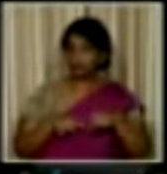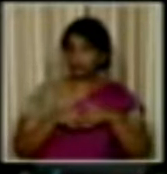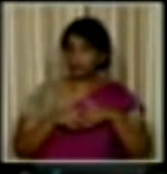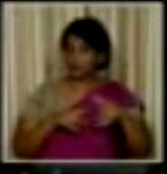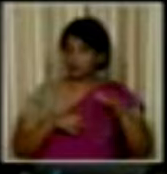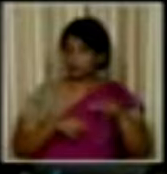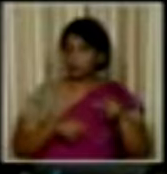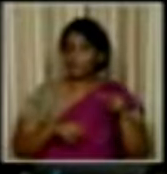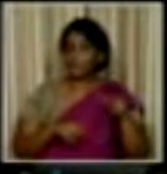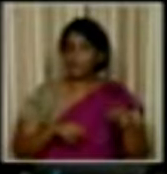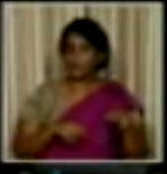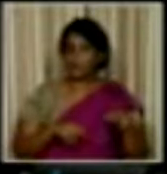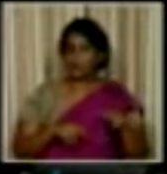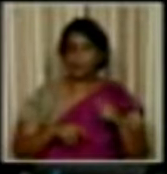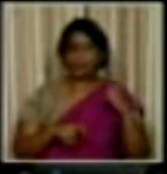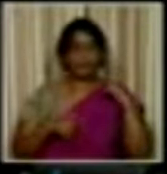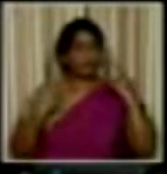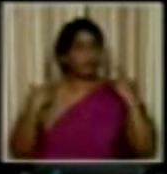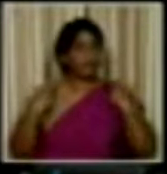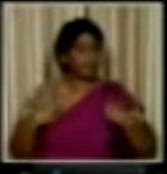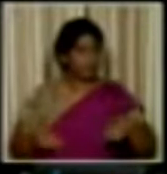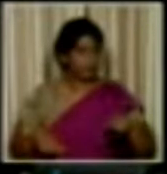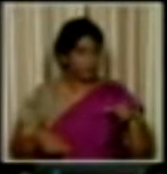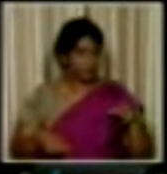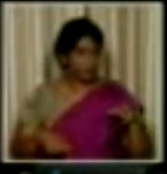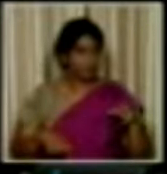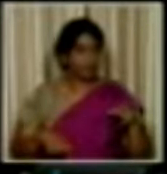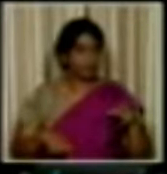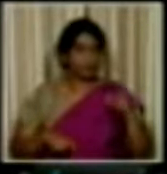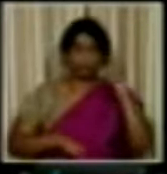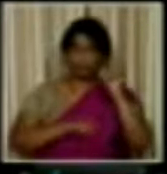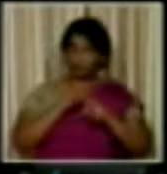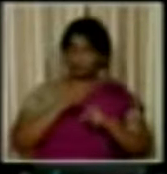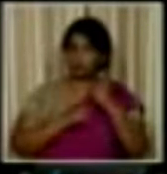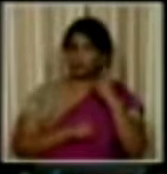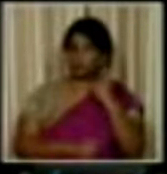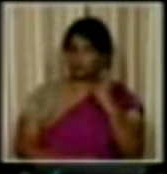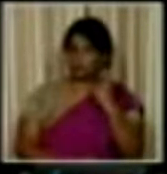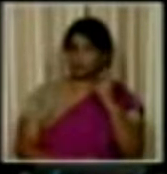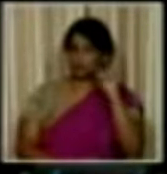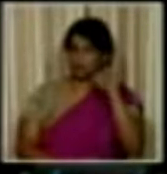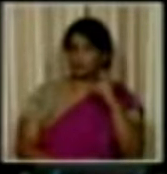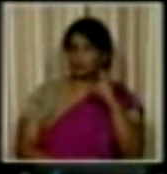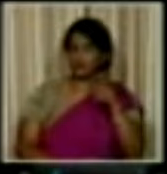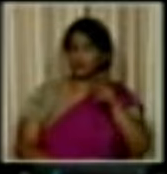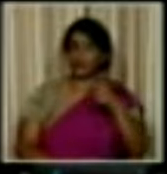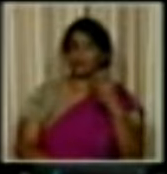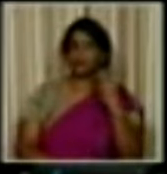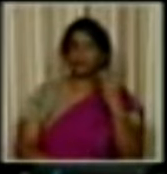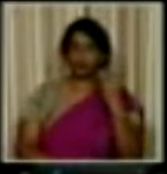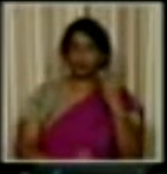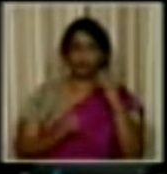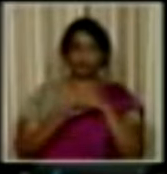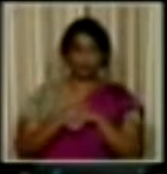විට නාවික හමුදාවේ නිලධාරියෙක් ඇතුළුව 103 දෙනෙක්